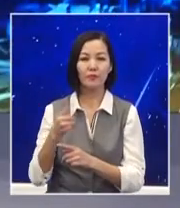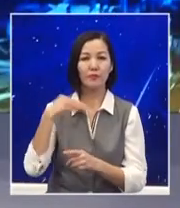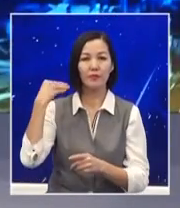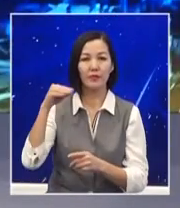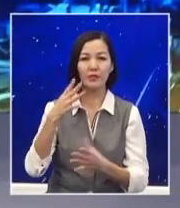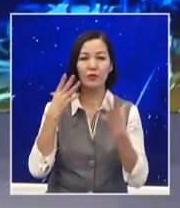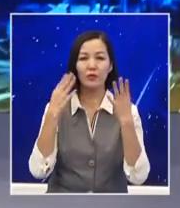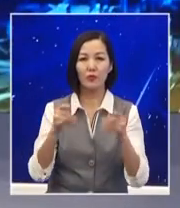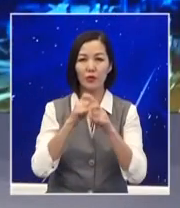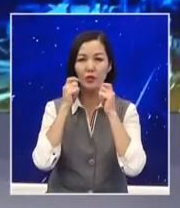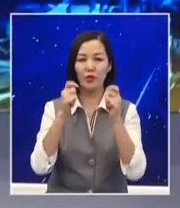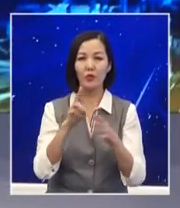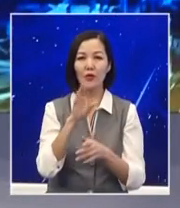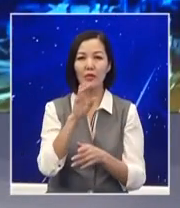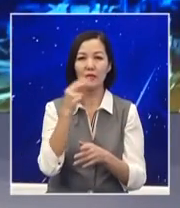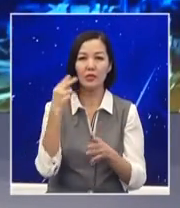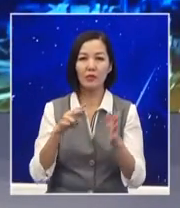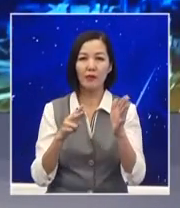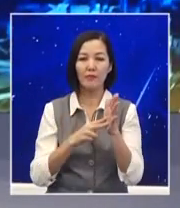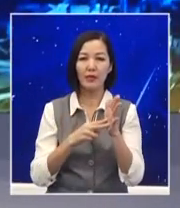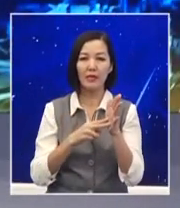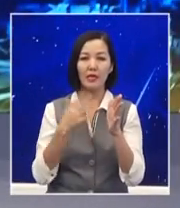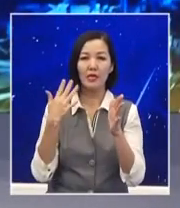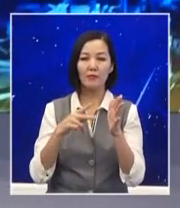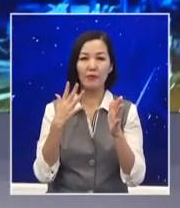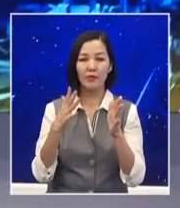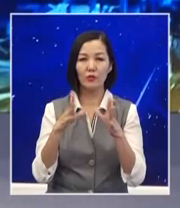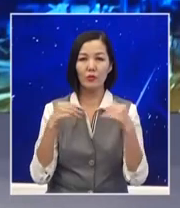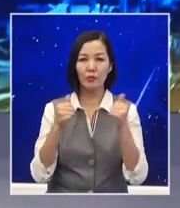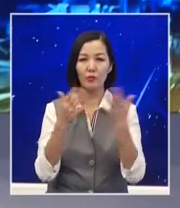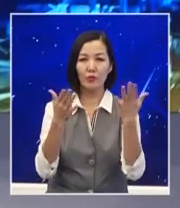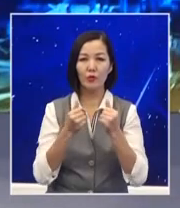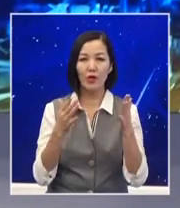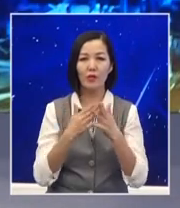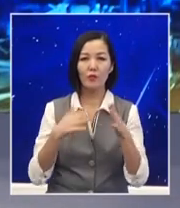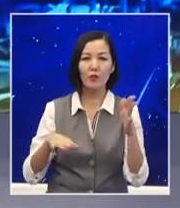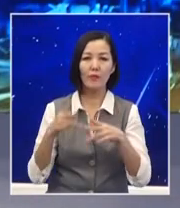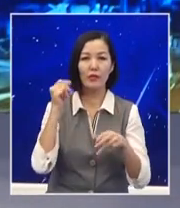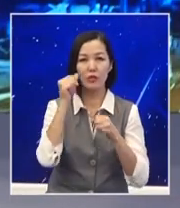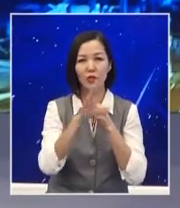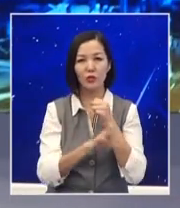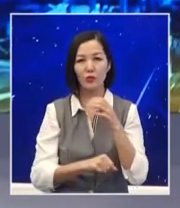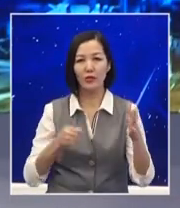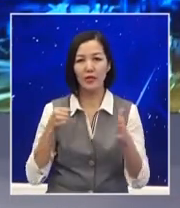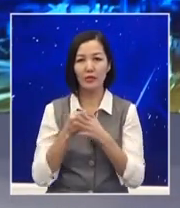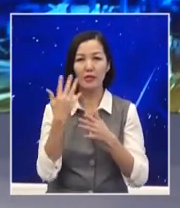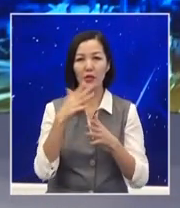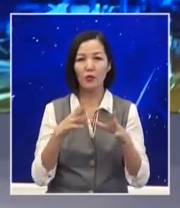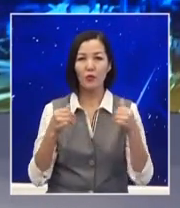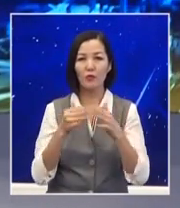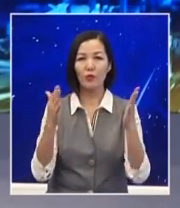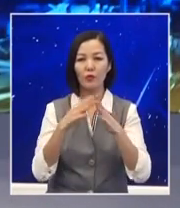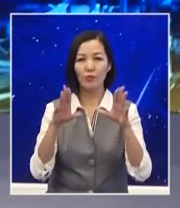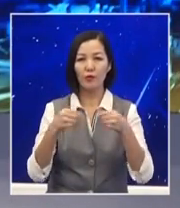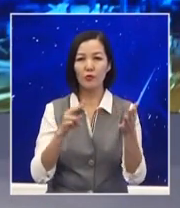Тұңғыш президент күніне тарту. Қаскелеңдік 25 отбасы баспаналы болды. Бұл аймақта жыл соңына дейін тағы 50 отбасыға тұрғын үй